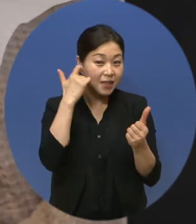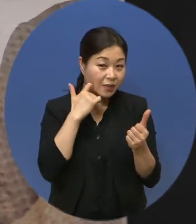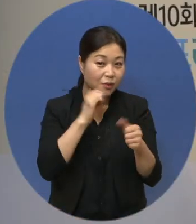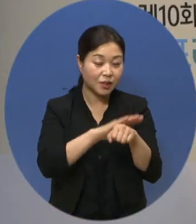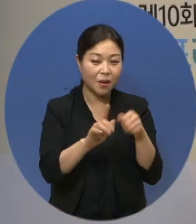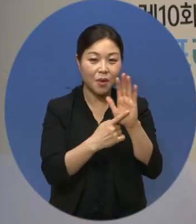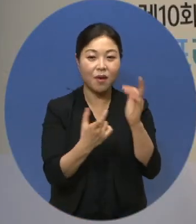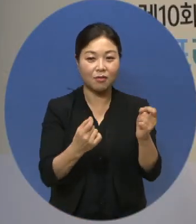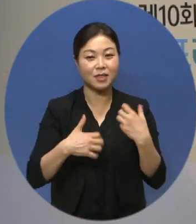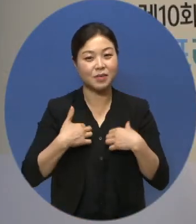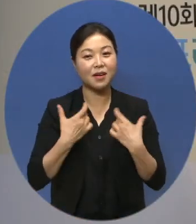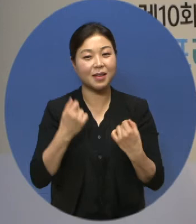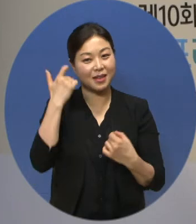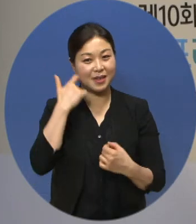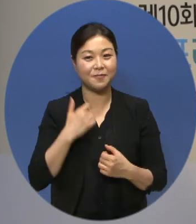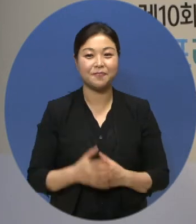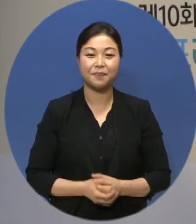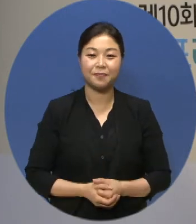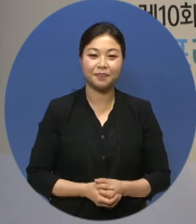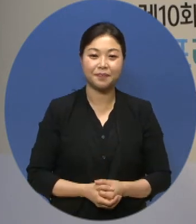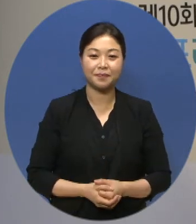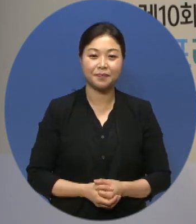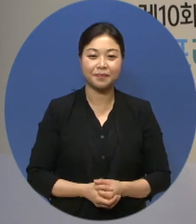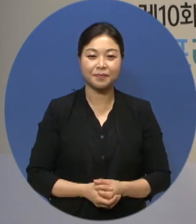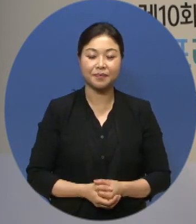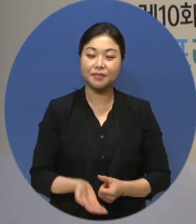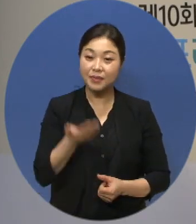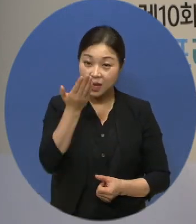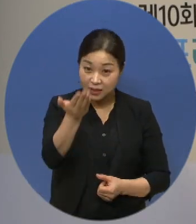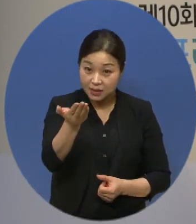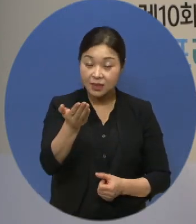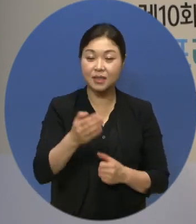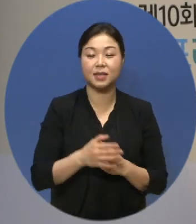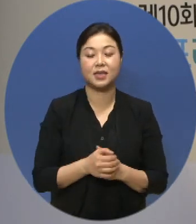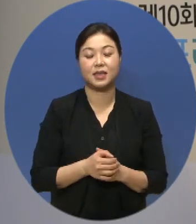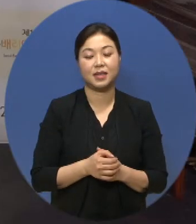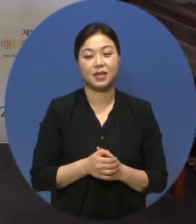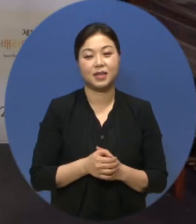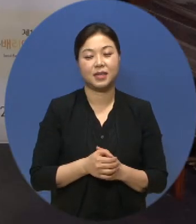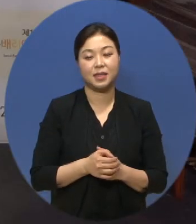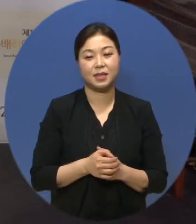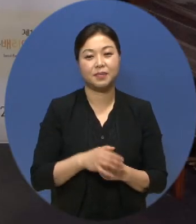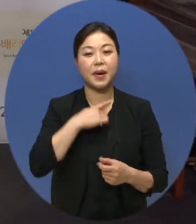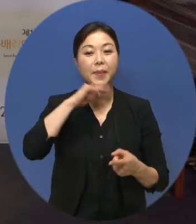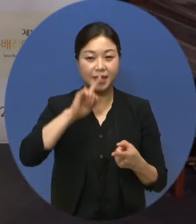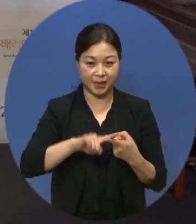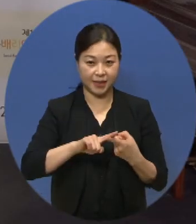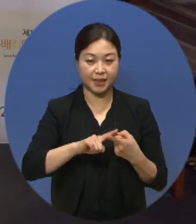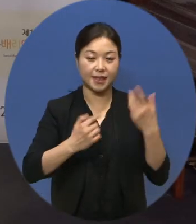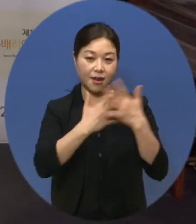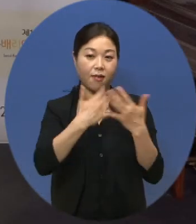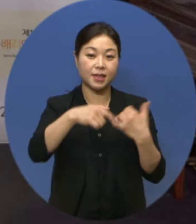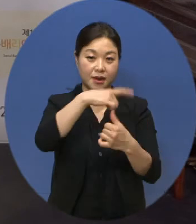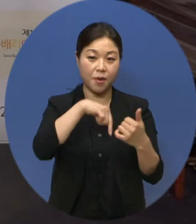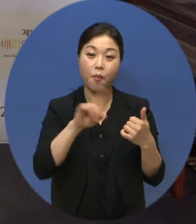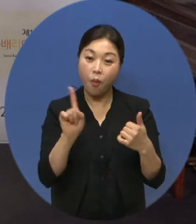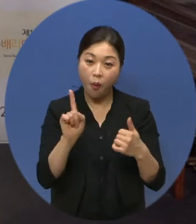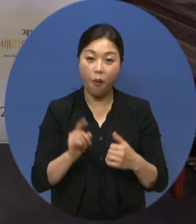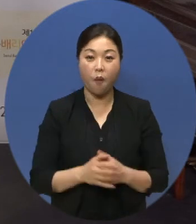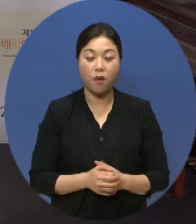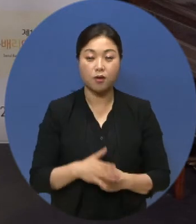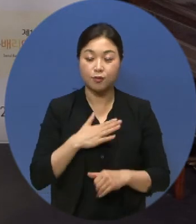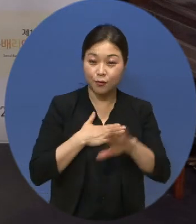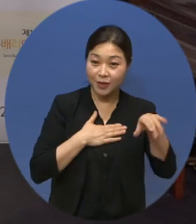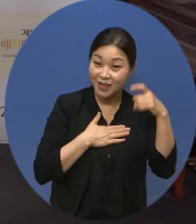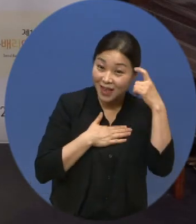싶었습니다. 자, 이제 감독님이 꼽는 이 영화의 명장면 어떤 장면입니까? 우리가 다 생각하는 그 장면은